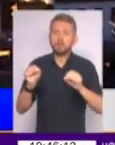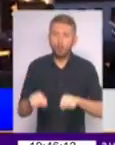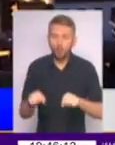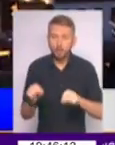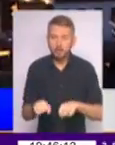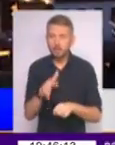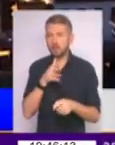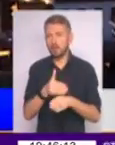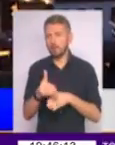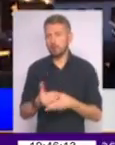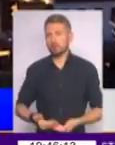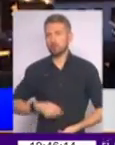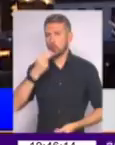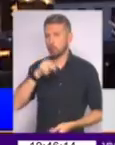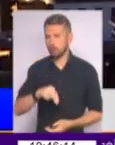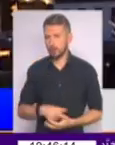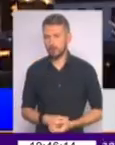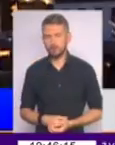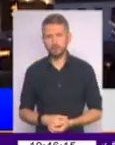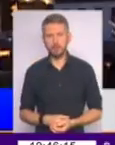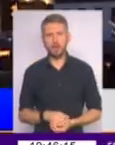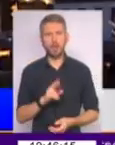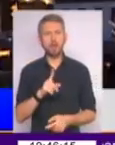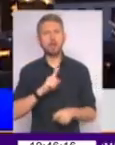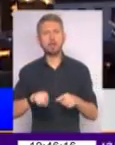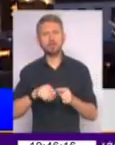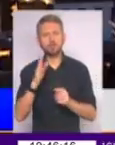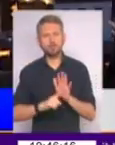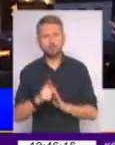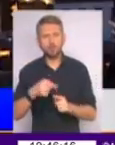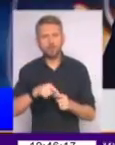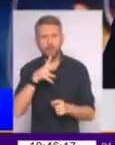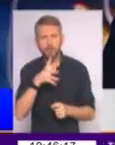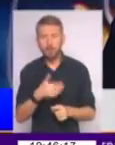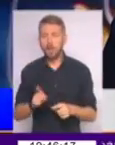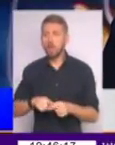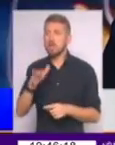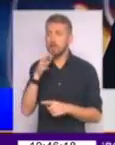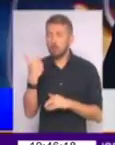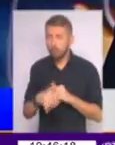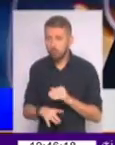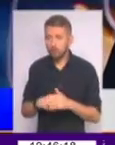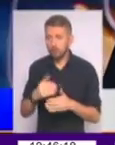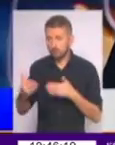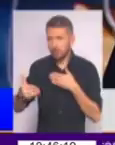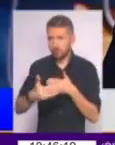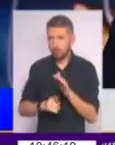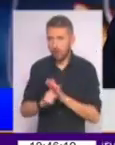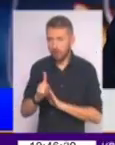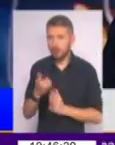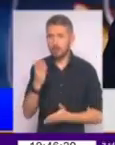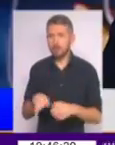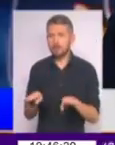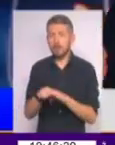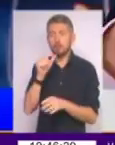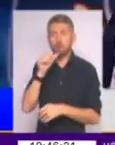со временем жить лучше. А як швидко наступить у це время? От це время вже наступає. Чесно говоря, якщо сравнити